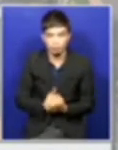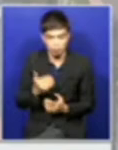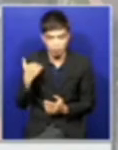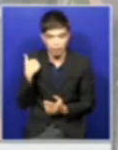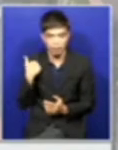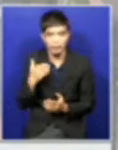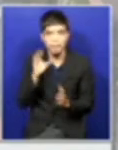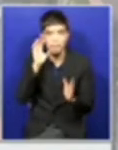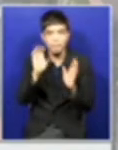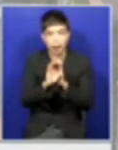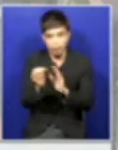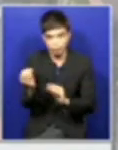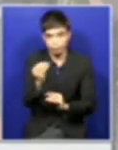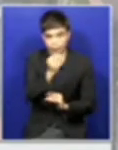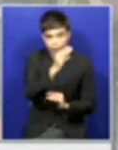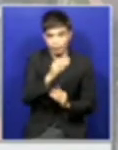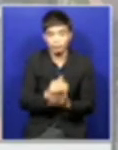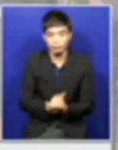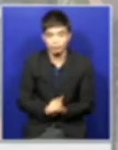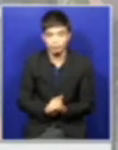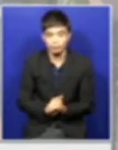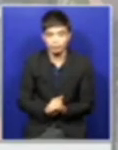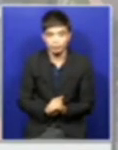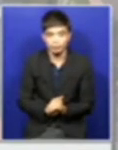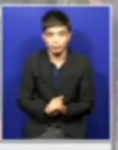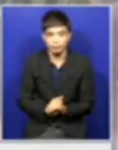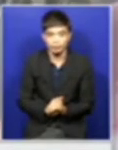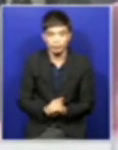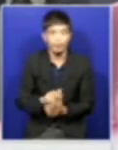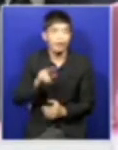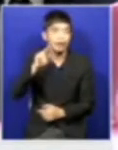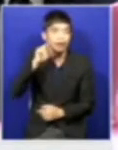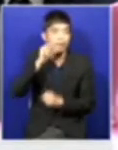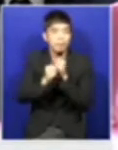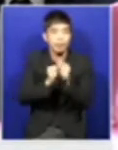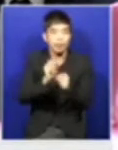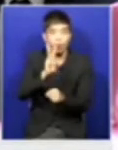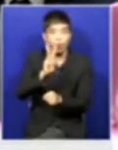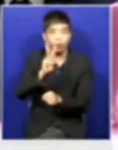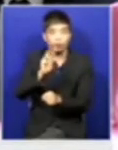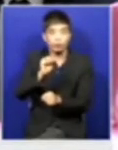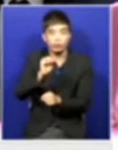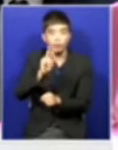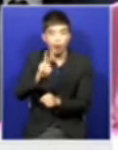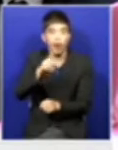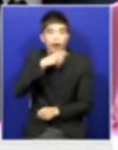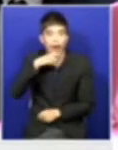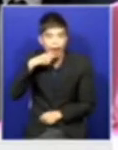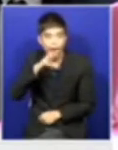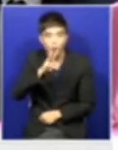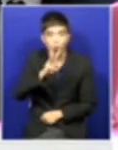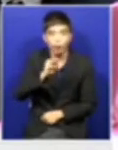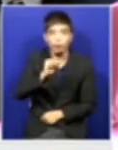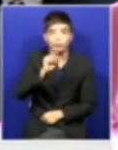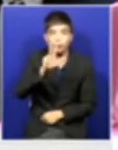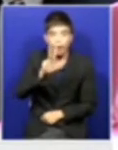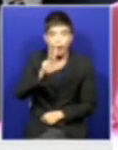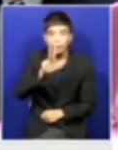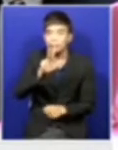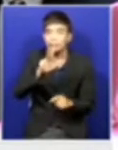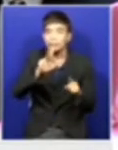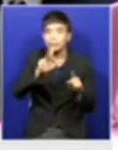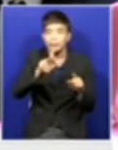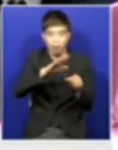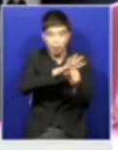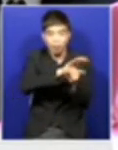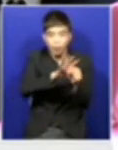วิกฤตภัยแล้งปี62วิกฤตน้ำท่วมปี63นะครับวิกฤตโควิดปี63วันนี้นี่ประ